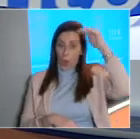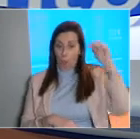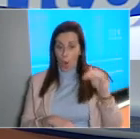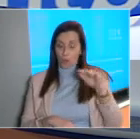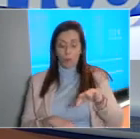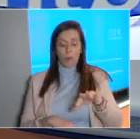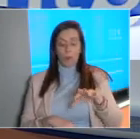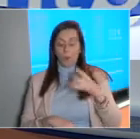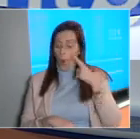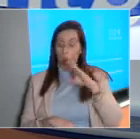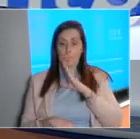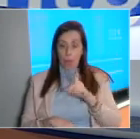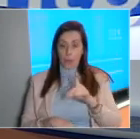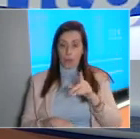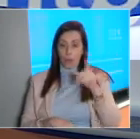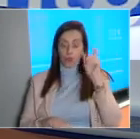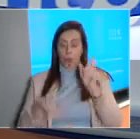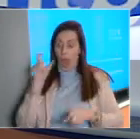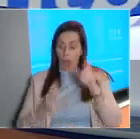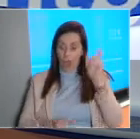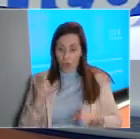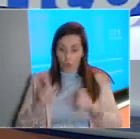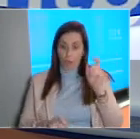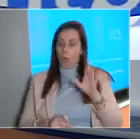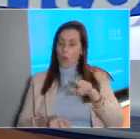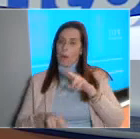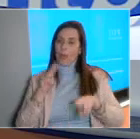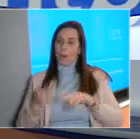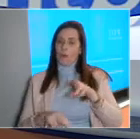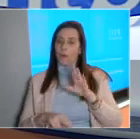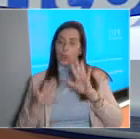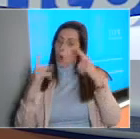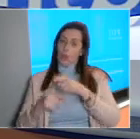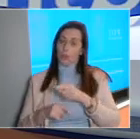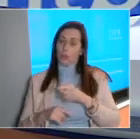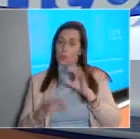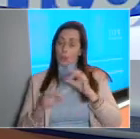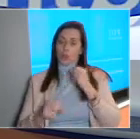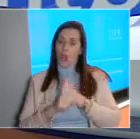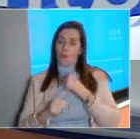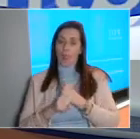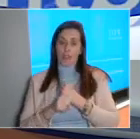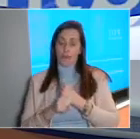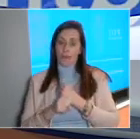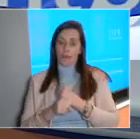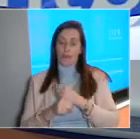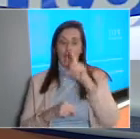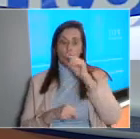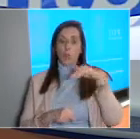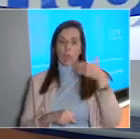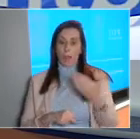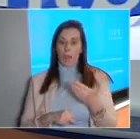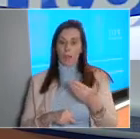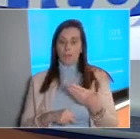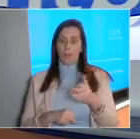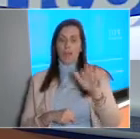בעיה ספציפית של אנשים, של צרכני תחבורה, הוא גם מטפל בה, וכל הכבוד לו שהוא אשכרה עובד. הציוץ הבא. כן,